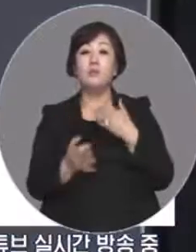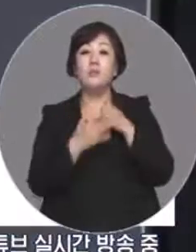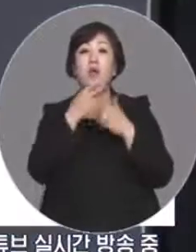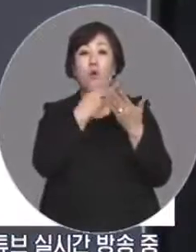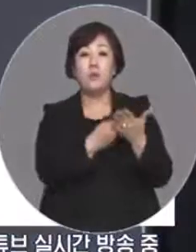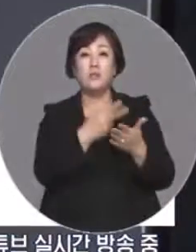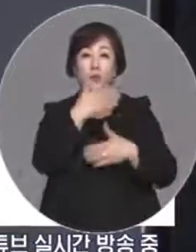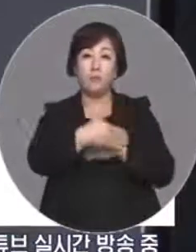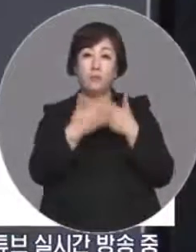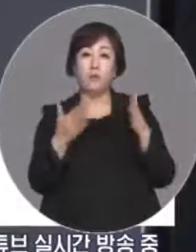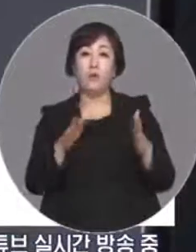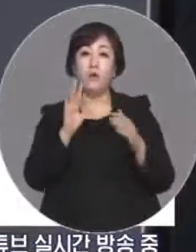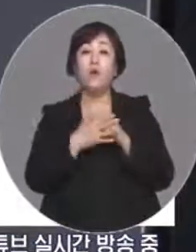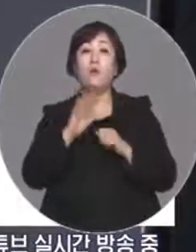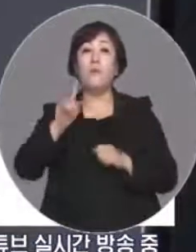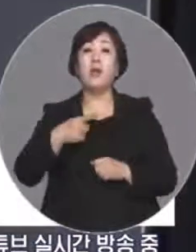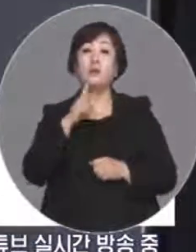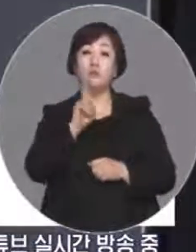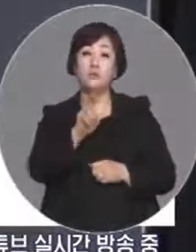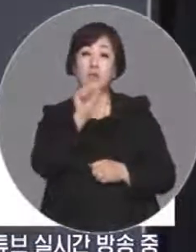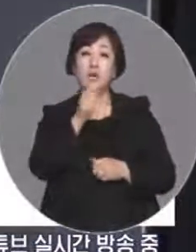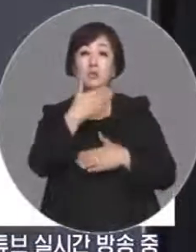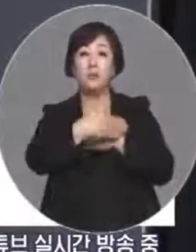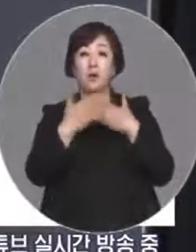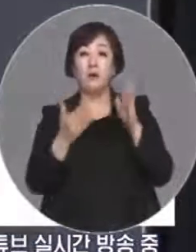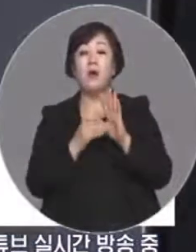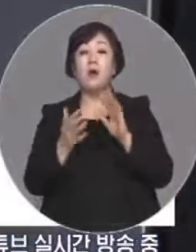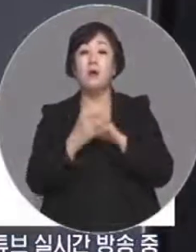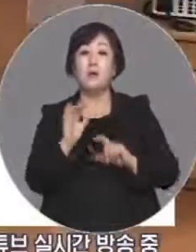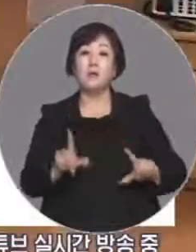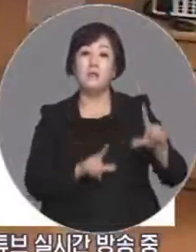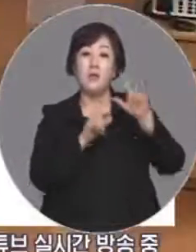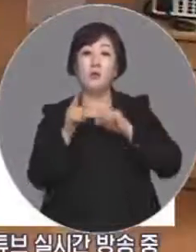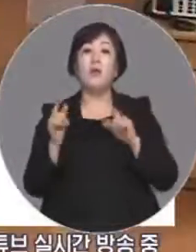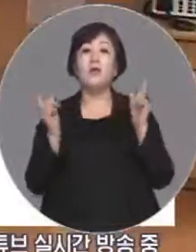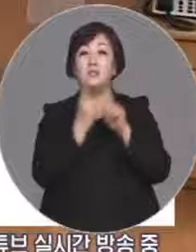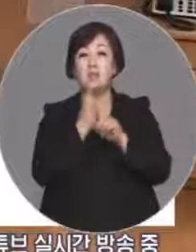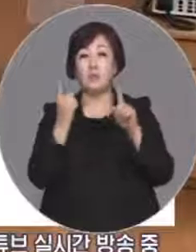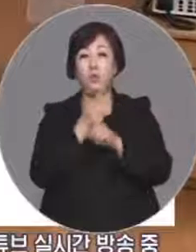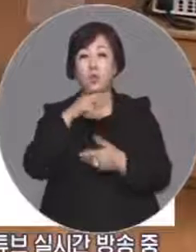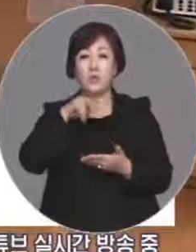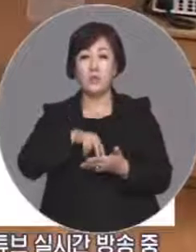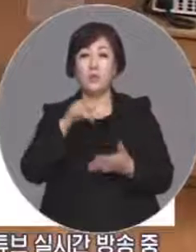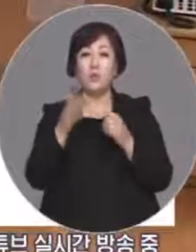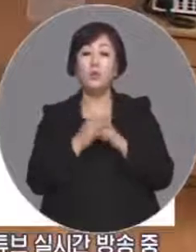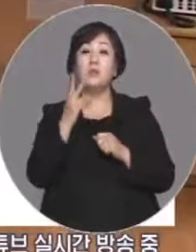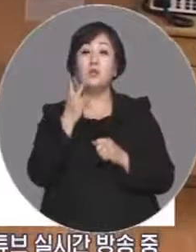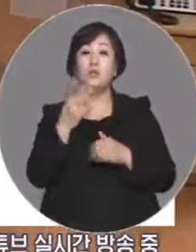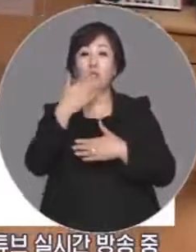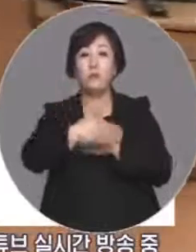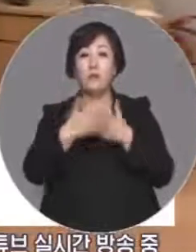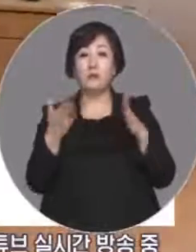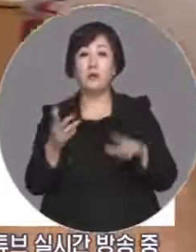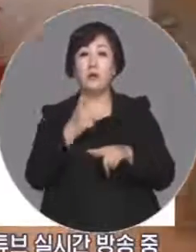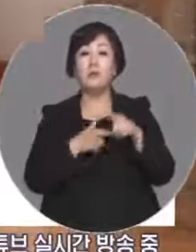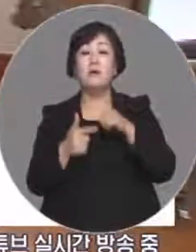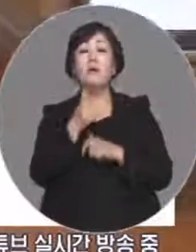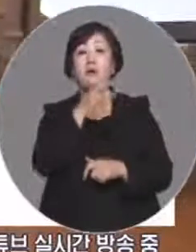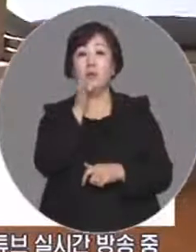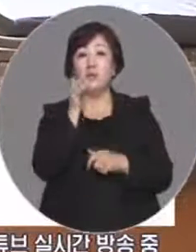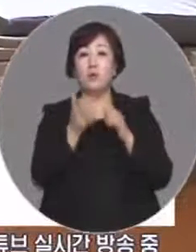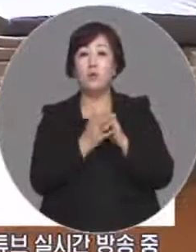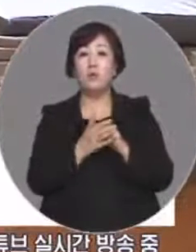전용 125병상, 그리고 울산생활치료센터의 2병상에 여유가 있다고 강조했습니다.